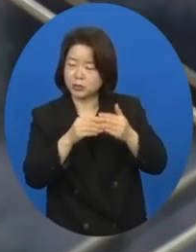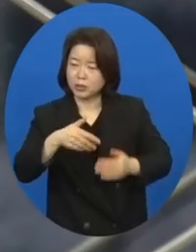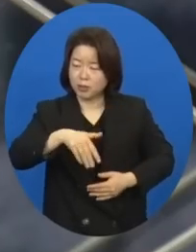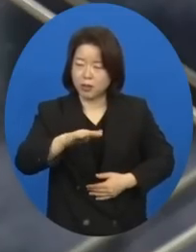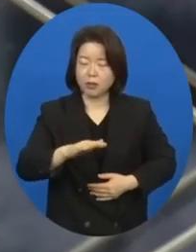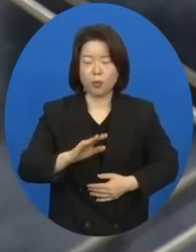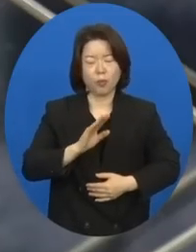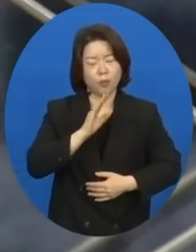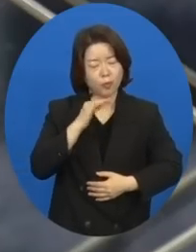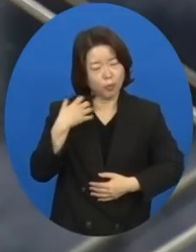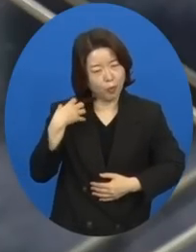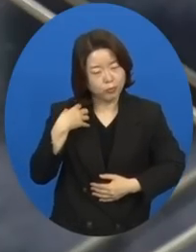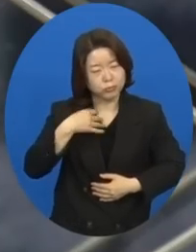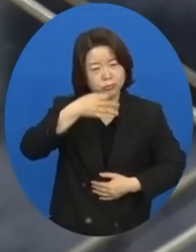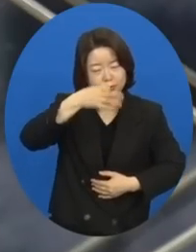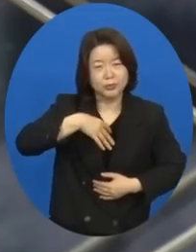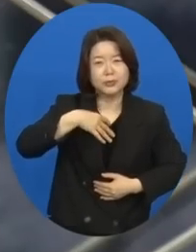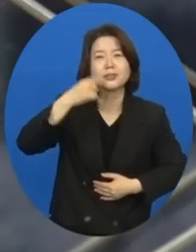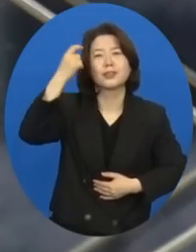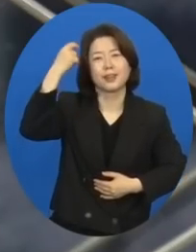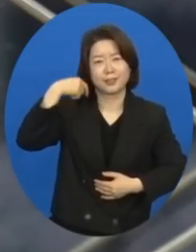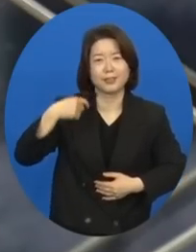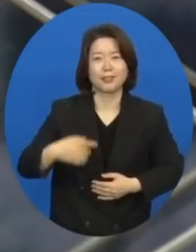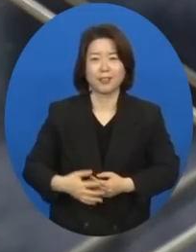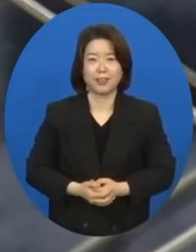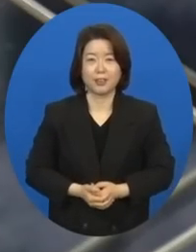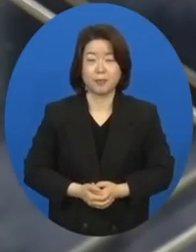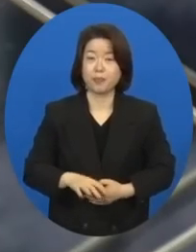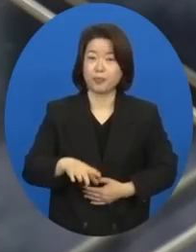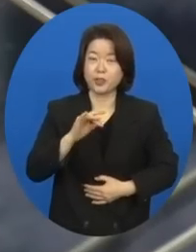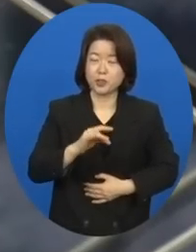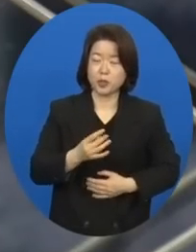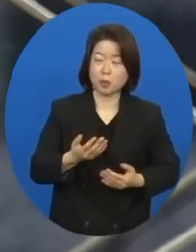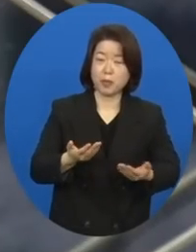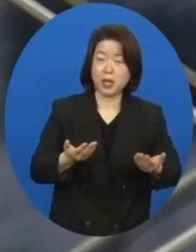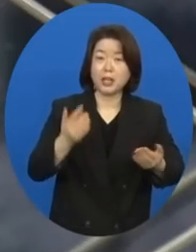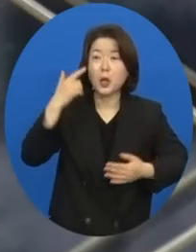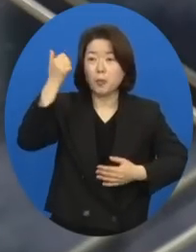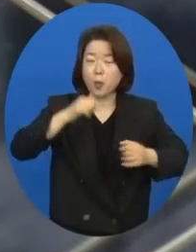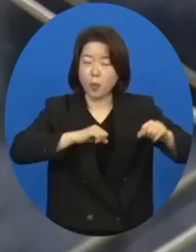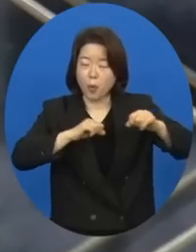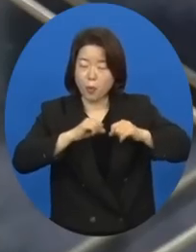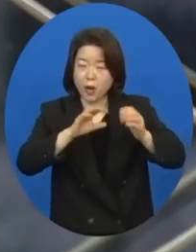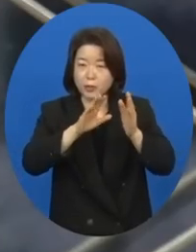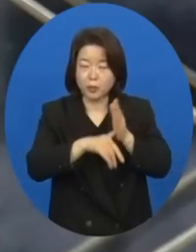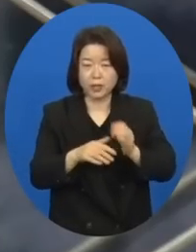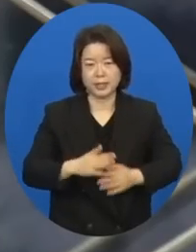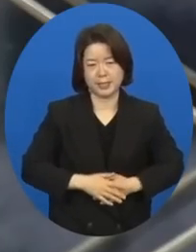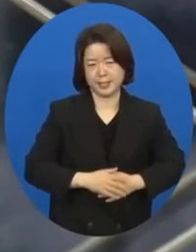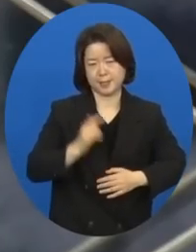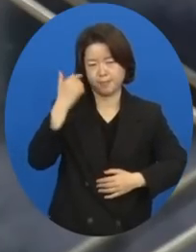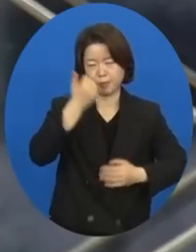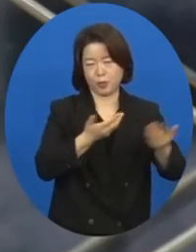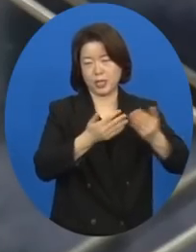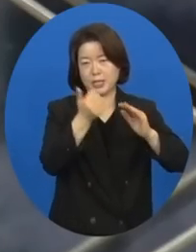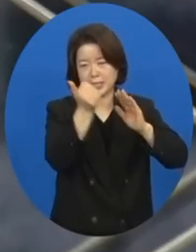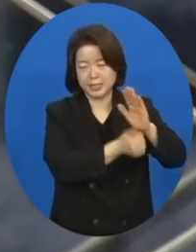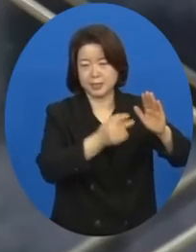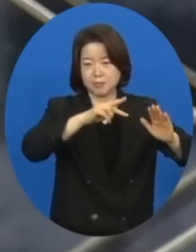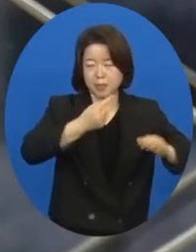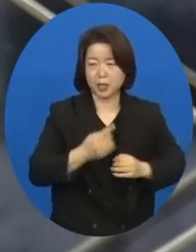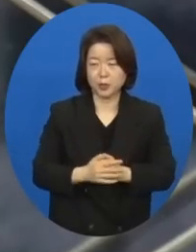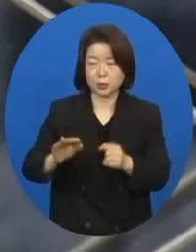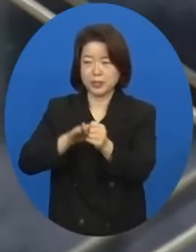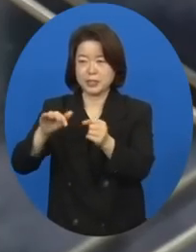부담이 되고 힘든 거예요. 처음에 사역을 시작할 때 내가 사역에는 실패해도 사랑에는